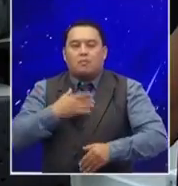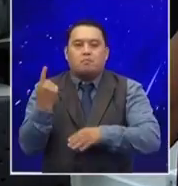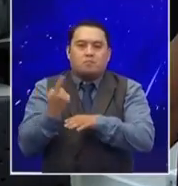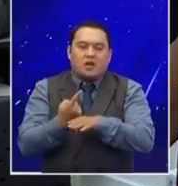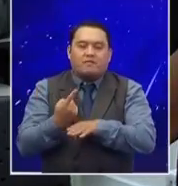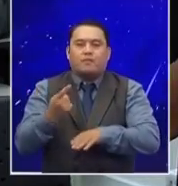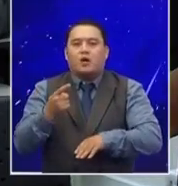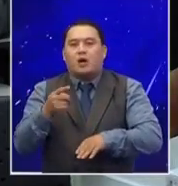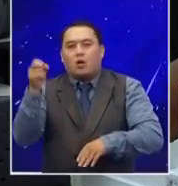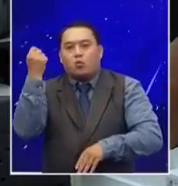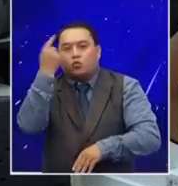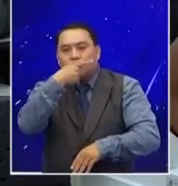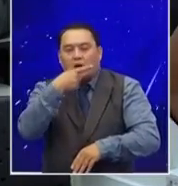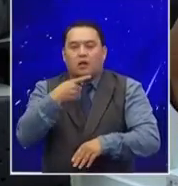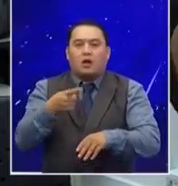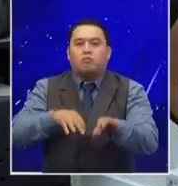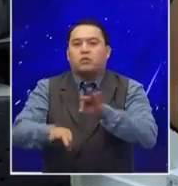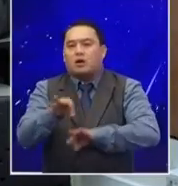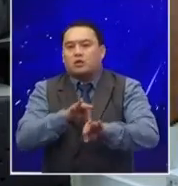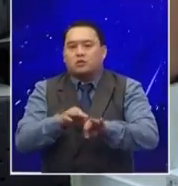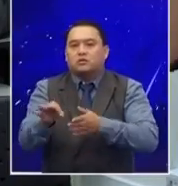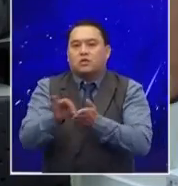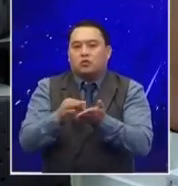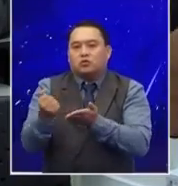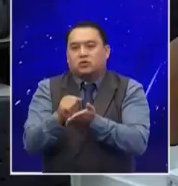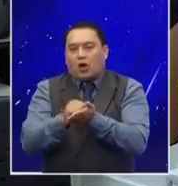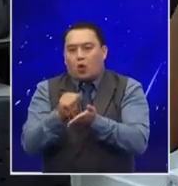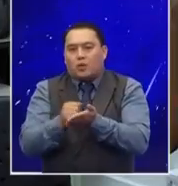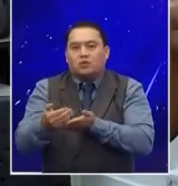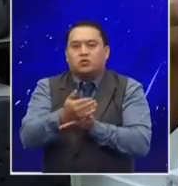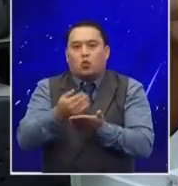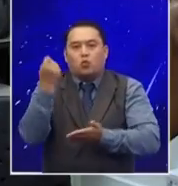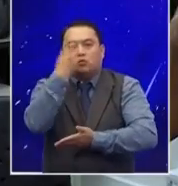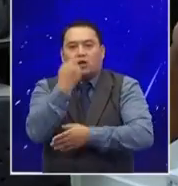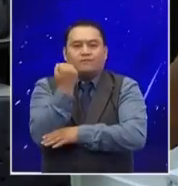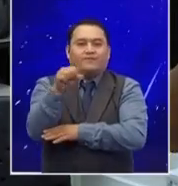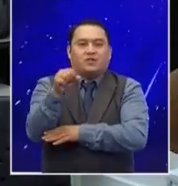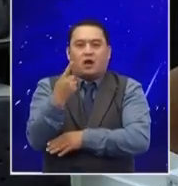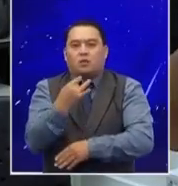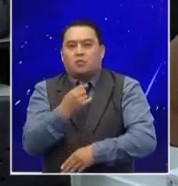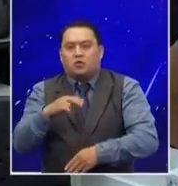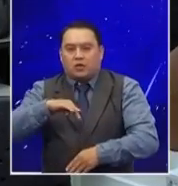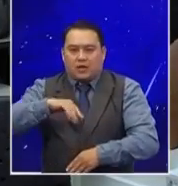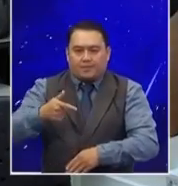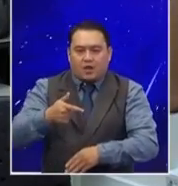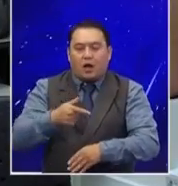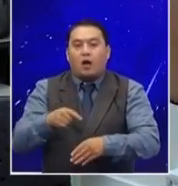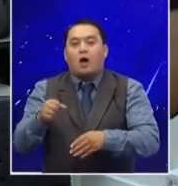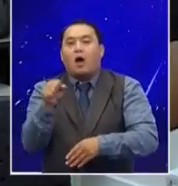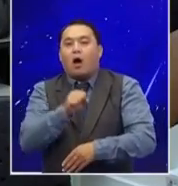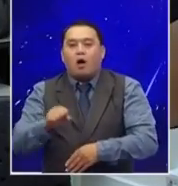первом курсе, узнал о проекте Jazz Project и сразу же собрал документы. А уже летом узнал, что выиграл грант. В августе прошел